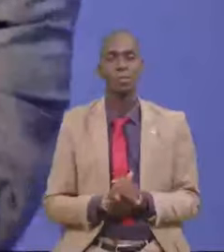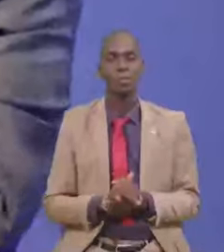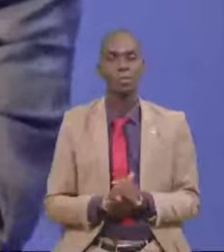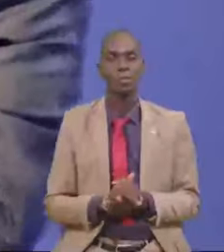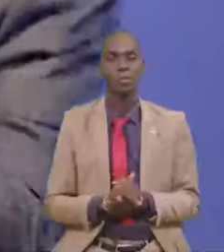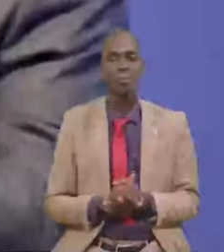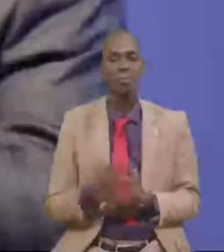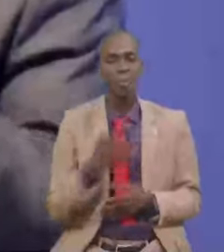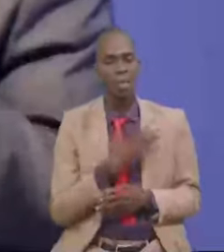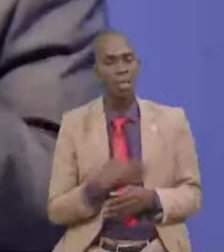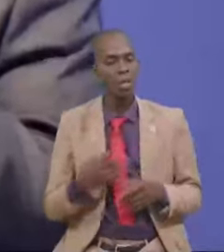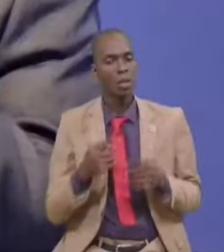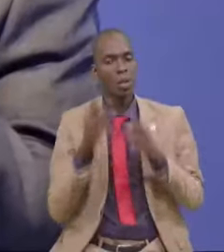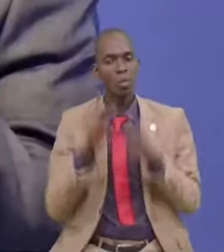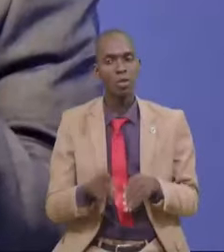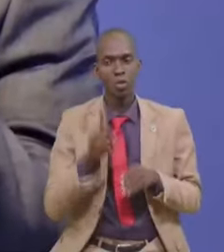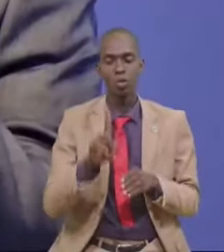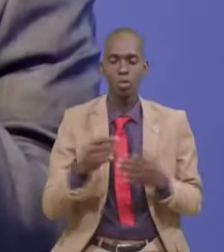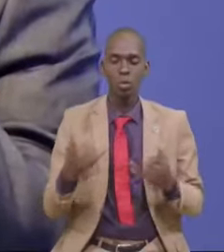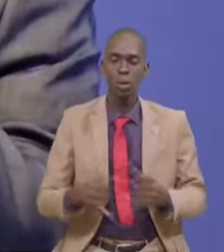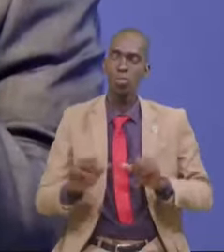Et la personne à qui tu te vends,